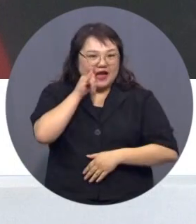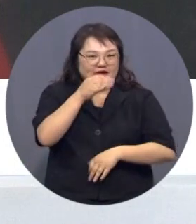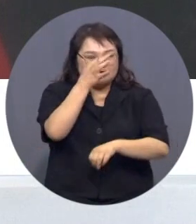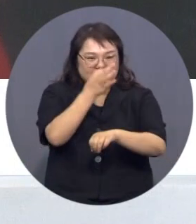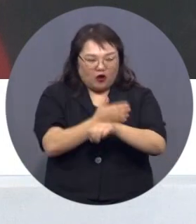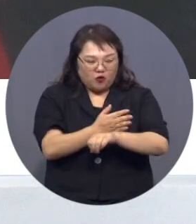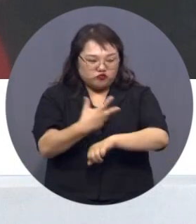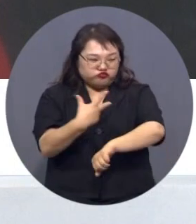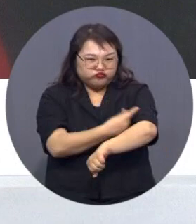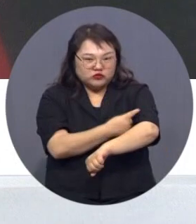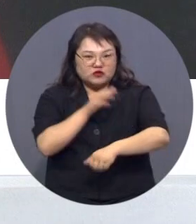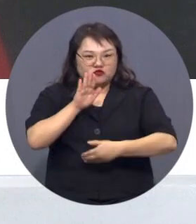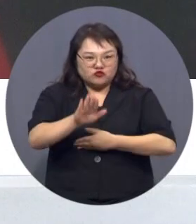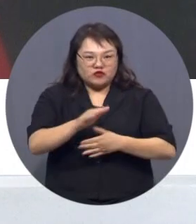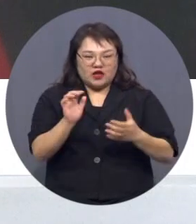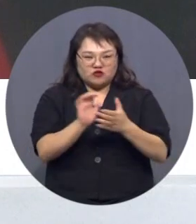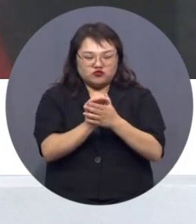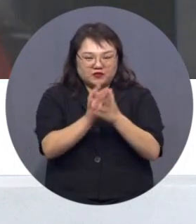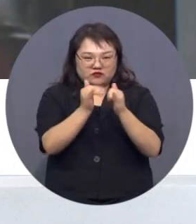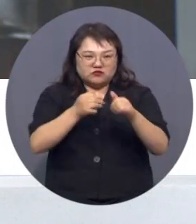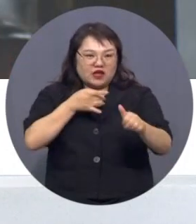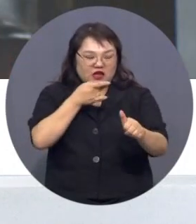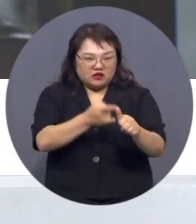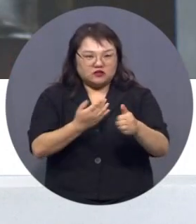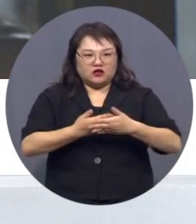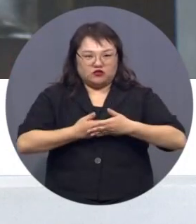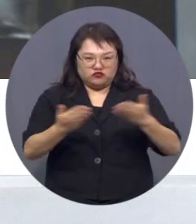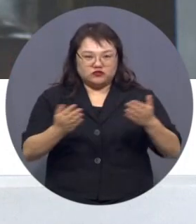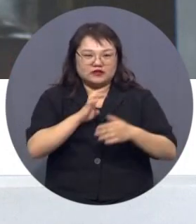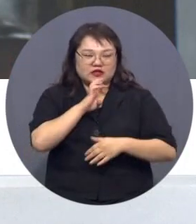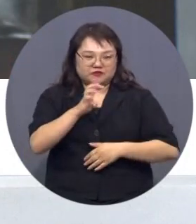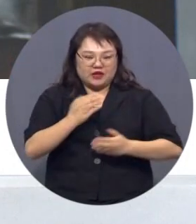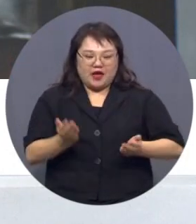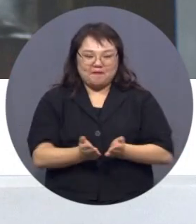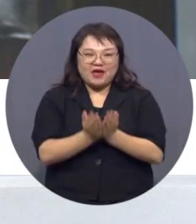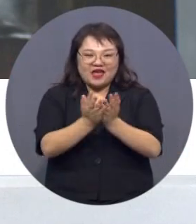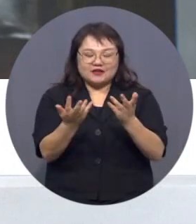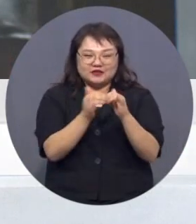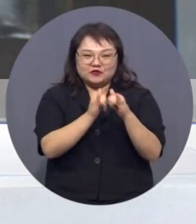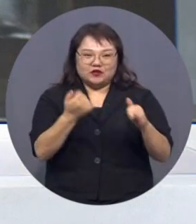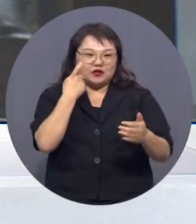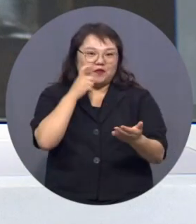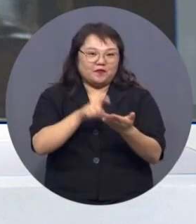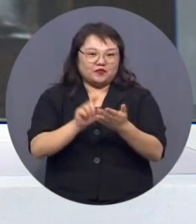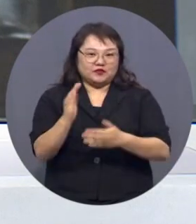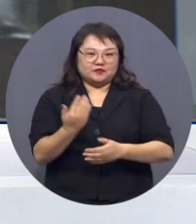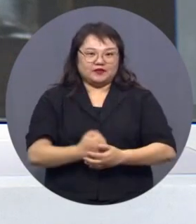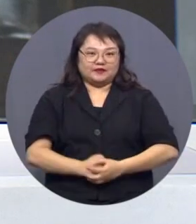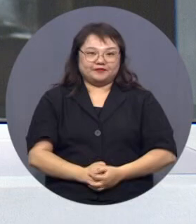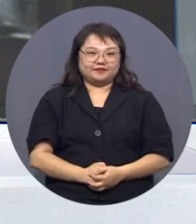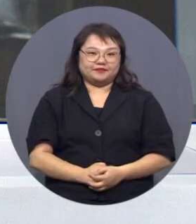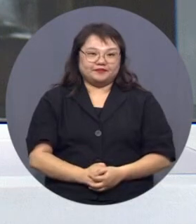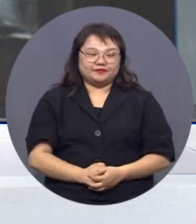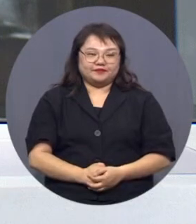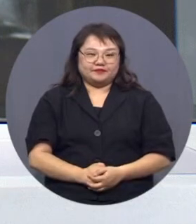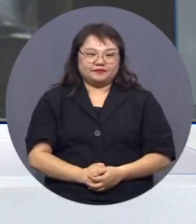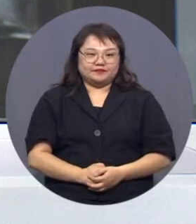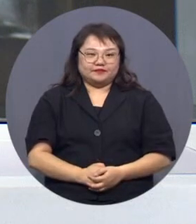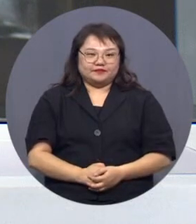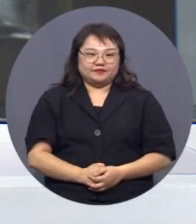구입해 투약하고 동료에게도 나눠준 40대 선언이 구속됐습니다 홍수영 기자입니다